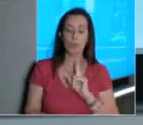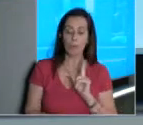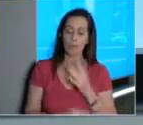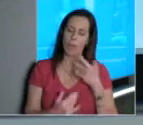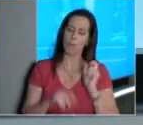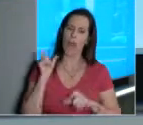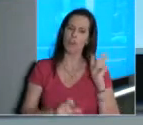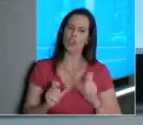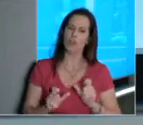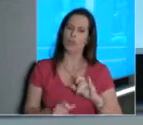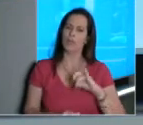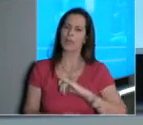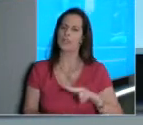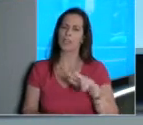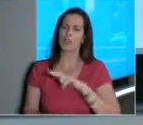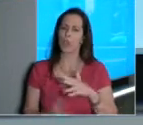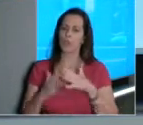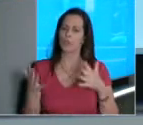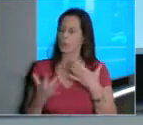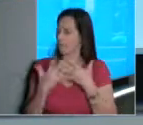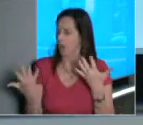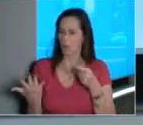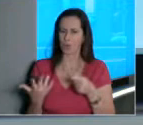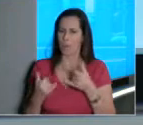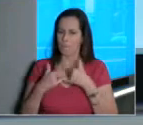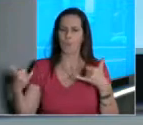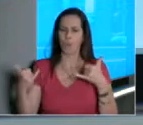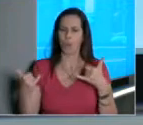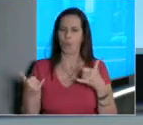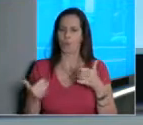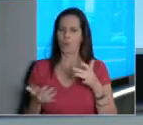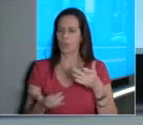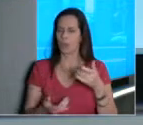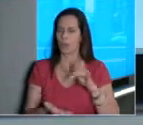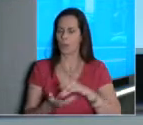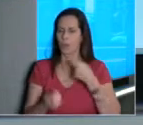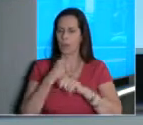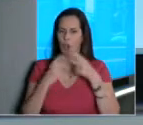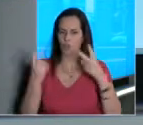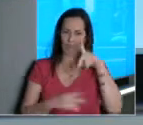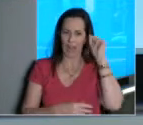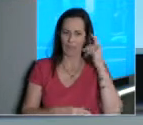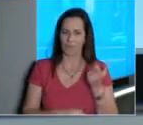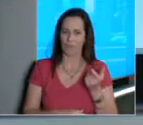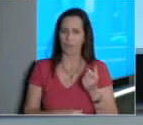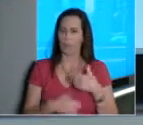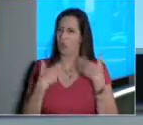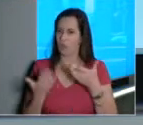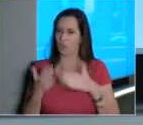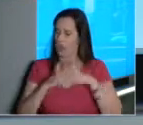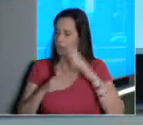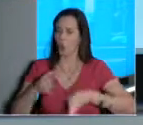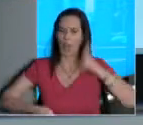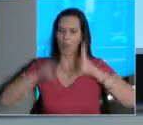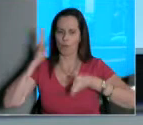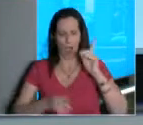כמה אנשים, לעומת האינטרס הציבורי הרחב, שזה ברור שזה פיתוח של המקום הכלכלי הכי חשוב בישראל, שזה תל אביב, לאפשר להם לבנות